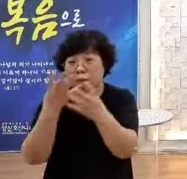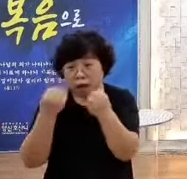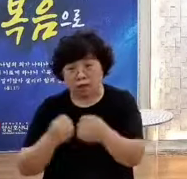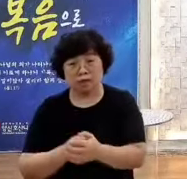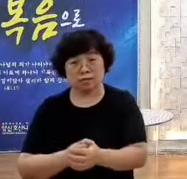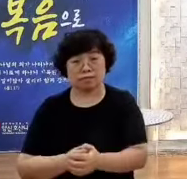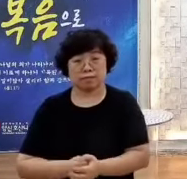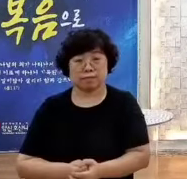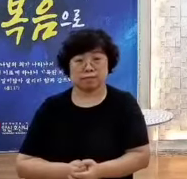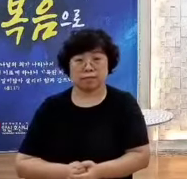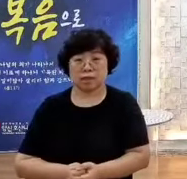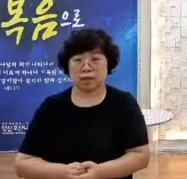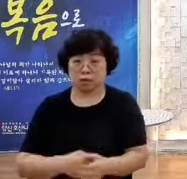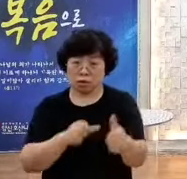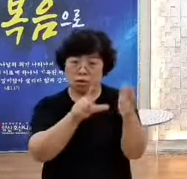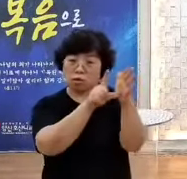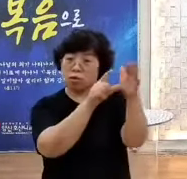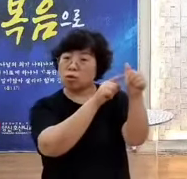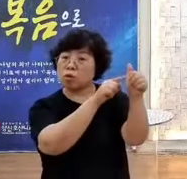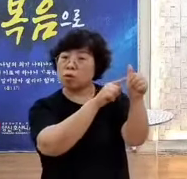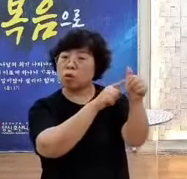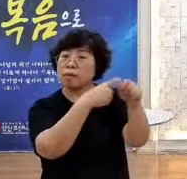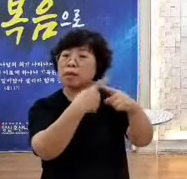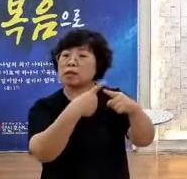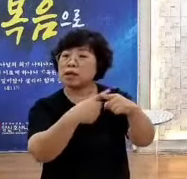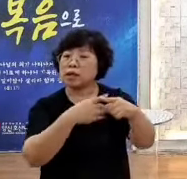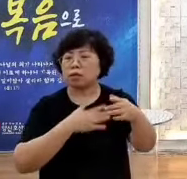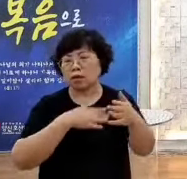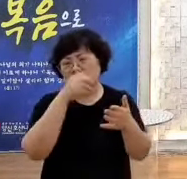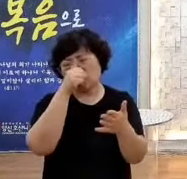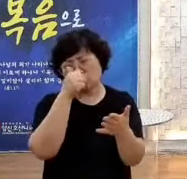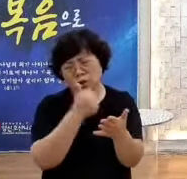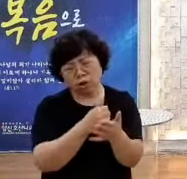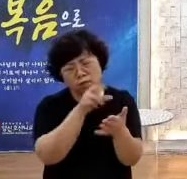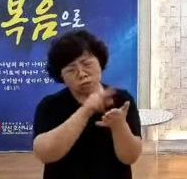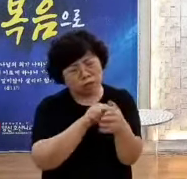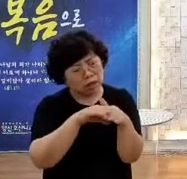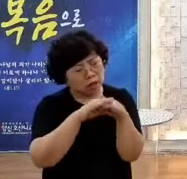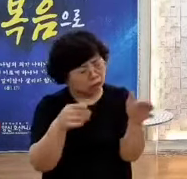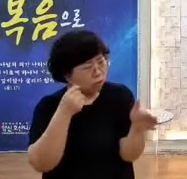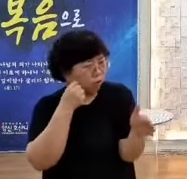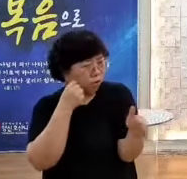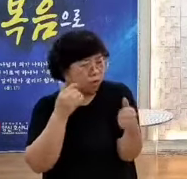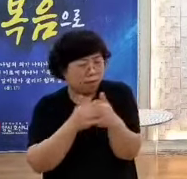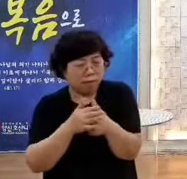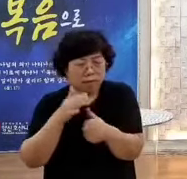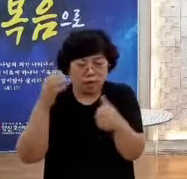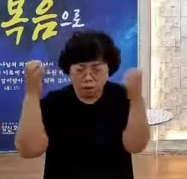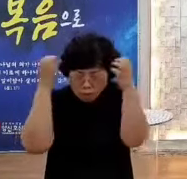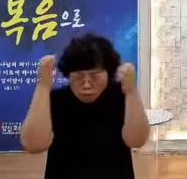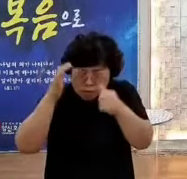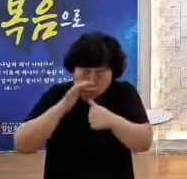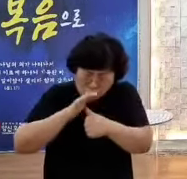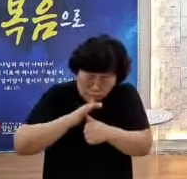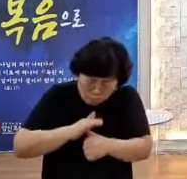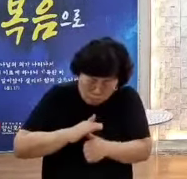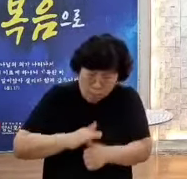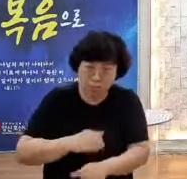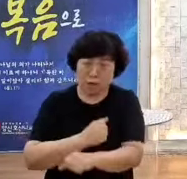마찬가지였어요. 내 죄를 어찌할고. 이 죄 문제를 해결하기 위해서 고행을 많이. 누구보다도 기도도